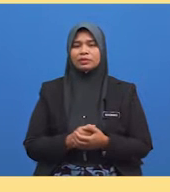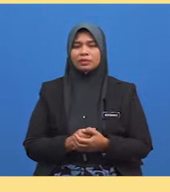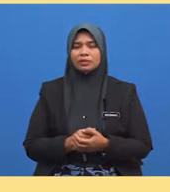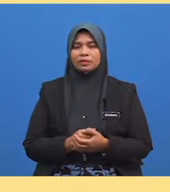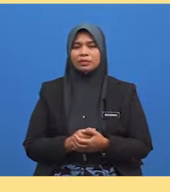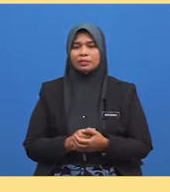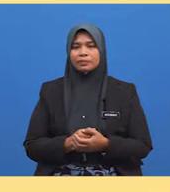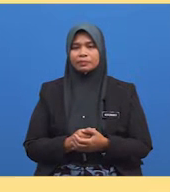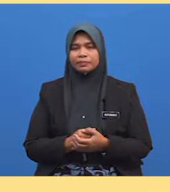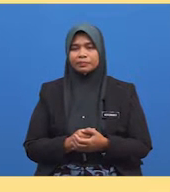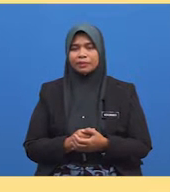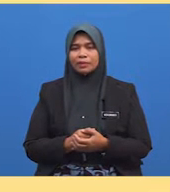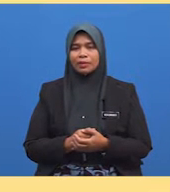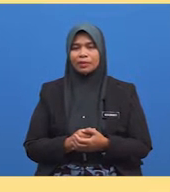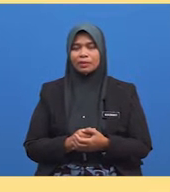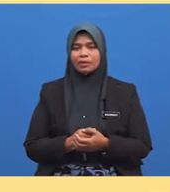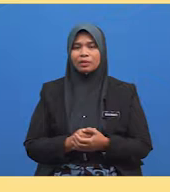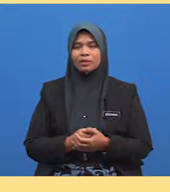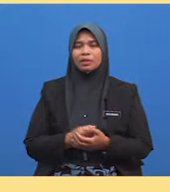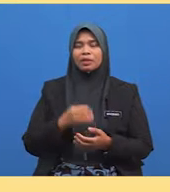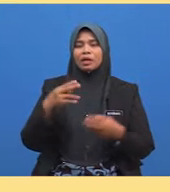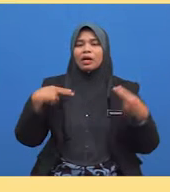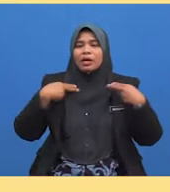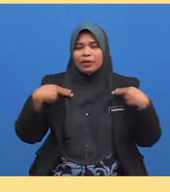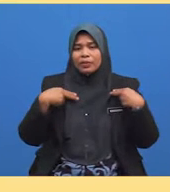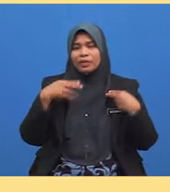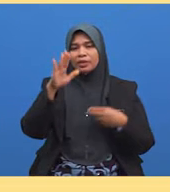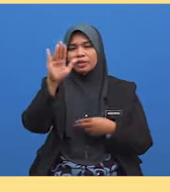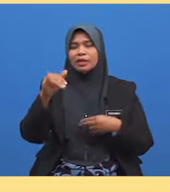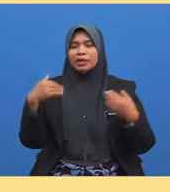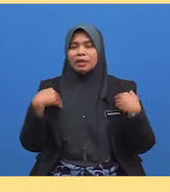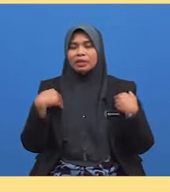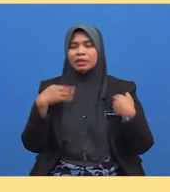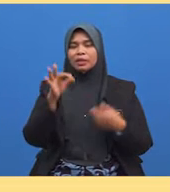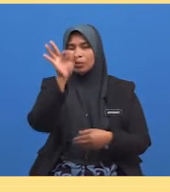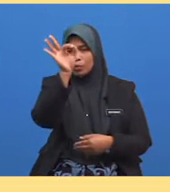Untuk soalan D, apa ialah haiwan yang mempunyai tulang belakang?